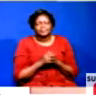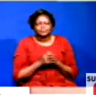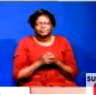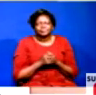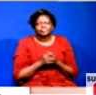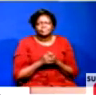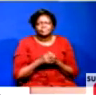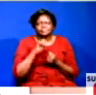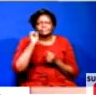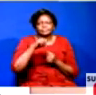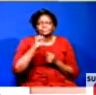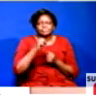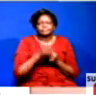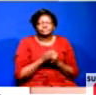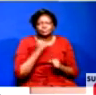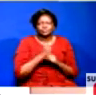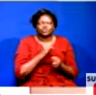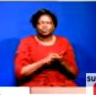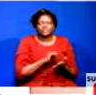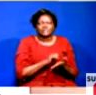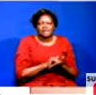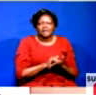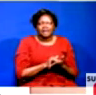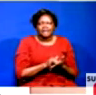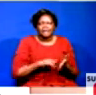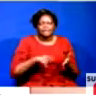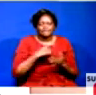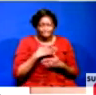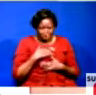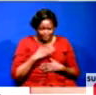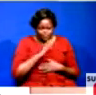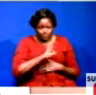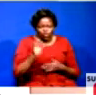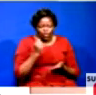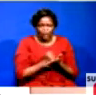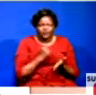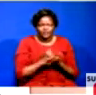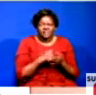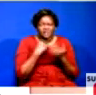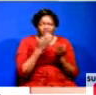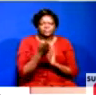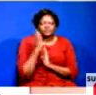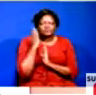Yes, we do that. We respect those offices. We provide security.